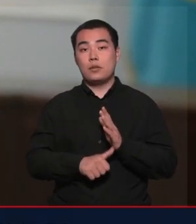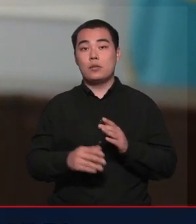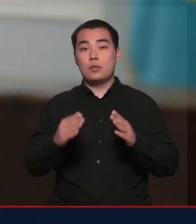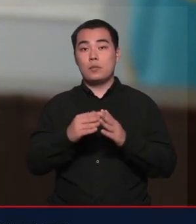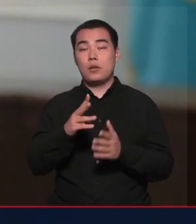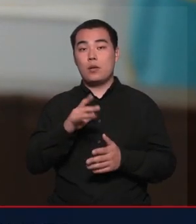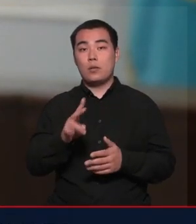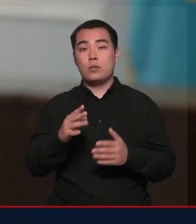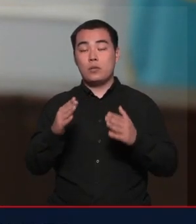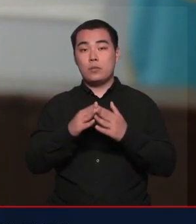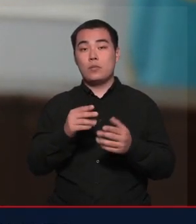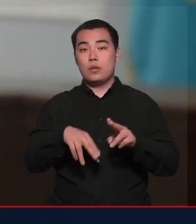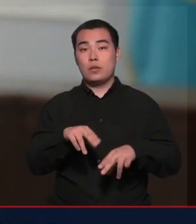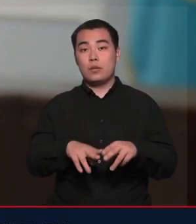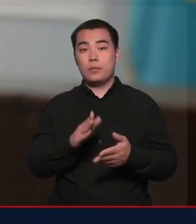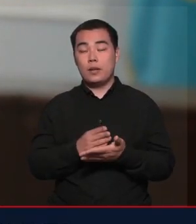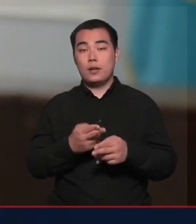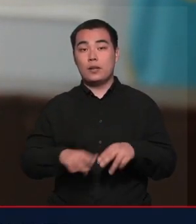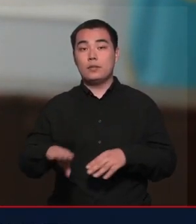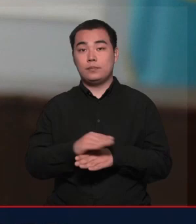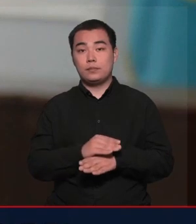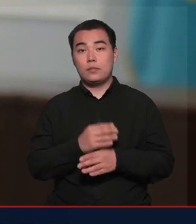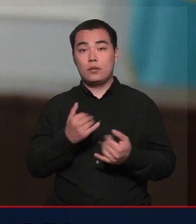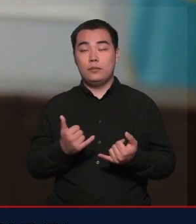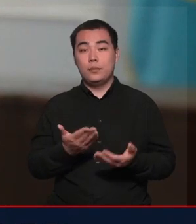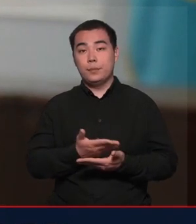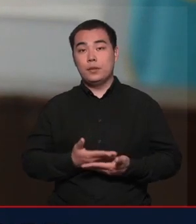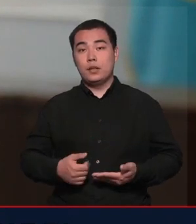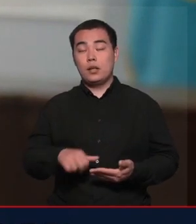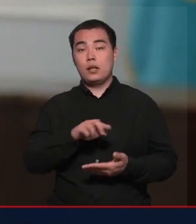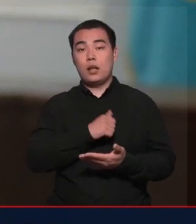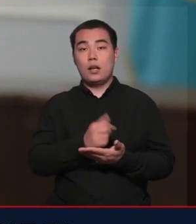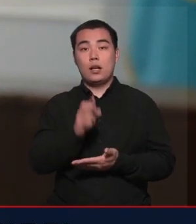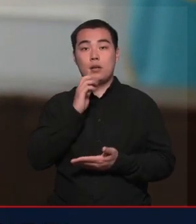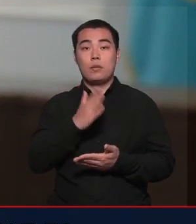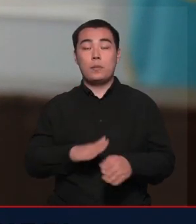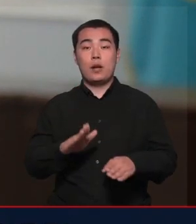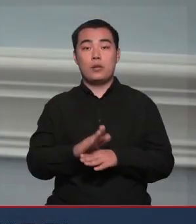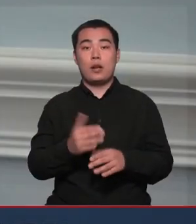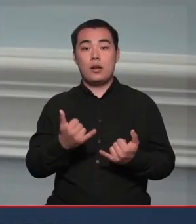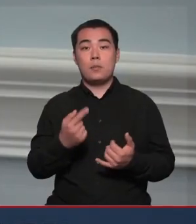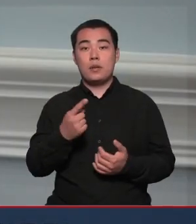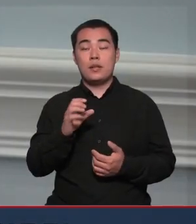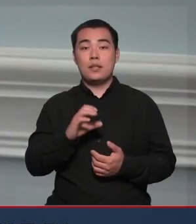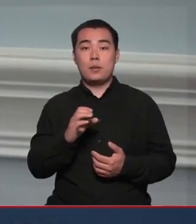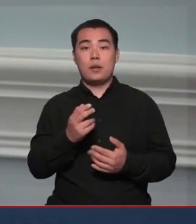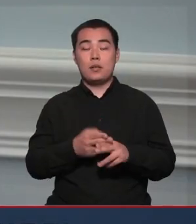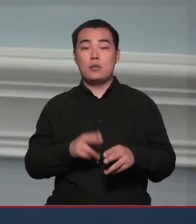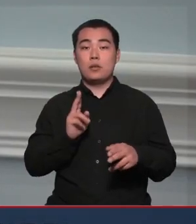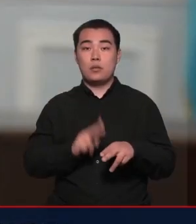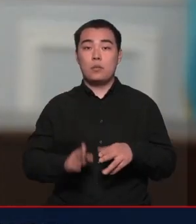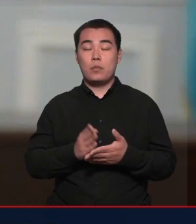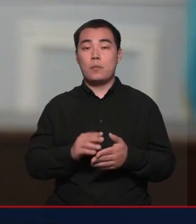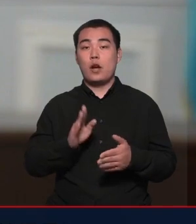жатыр. Міне, осылардың барлығын біздер мемлекет басшысының тапсырмасына сәйкес 1-42-ке дейін аяқтау тапсырып